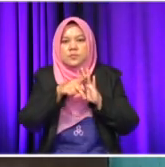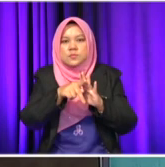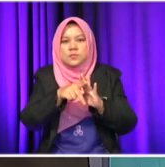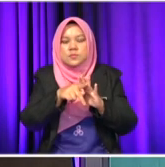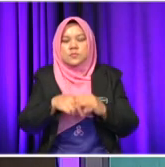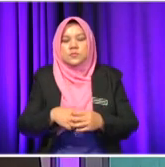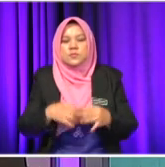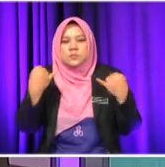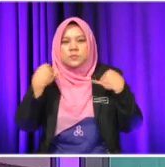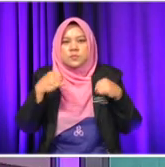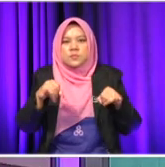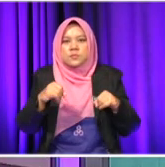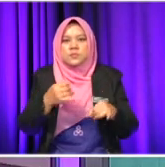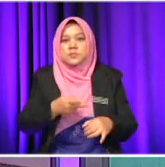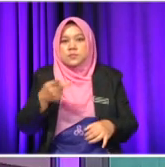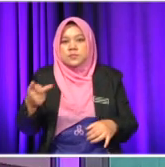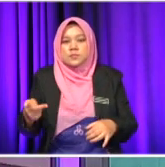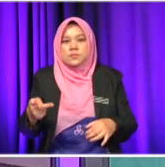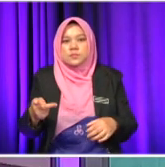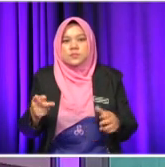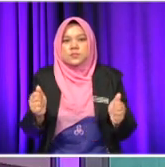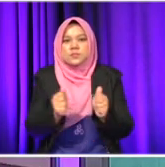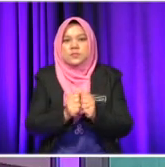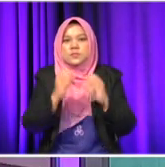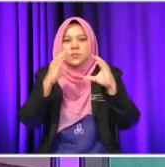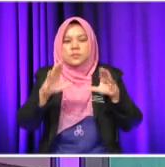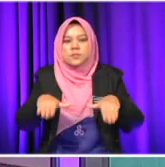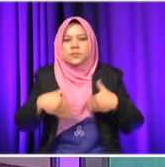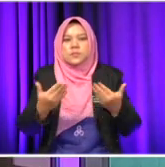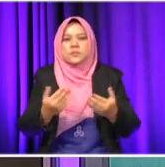punya produk dengan cara macam-macam